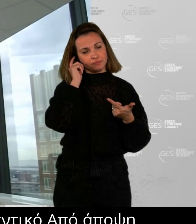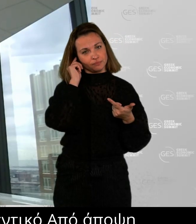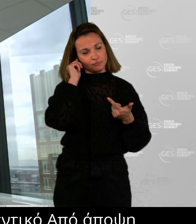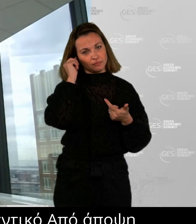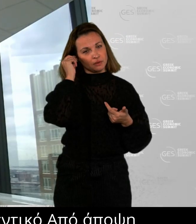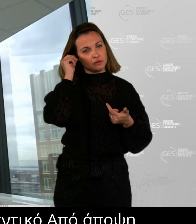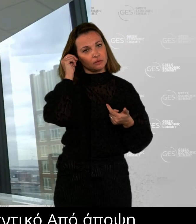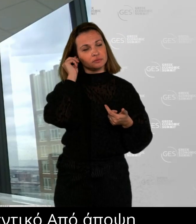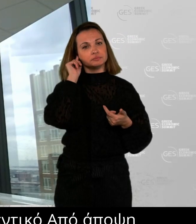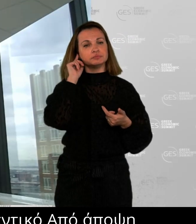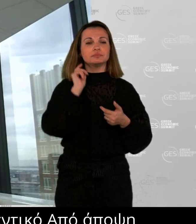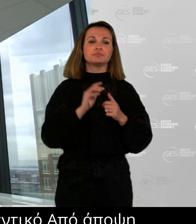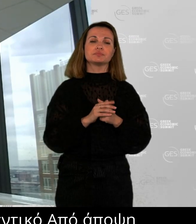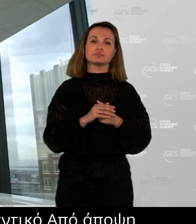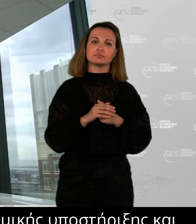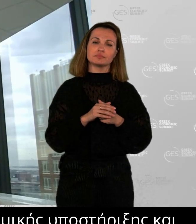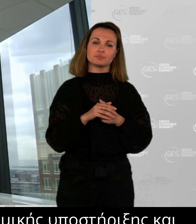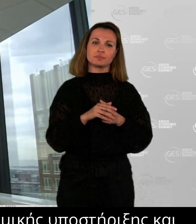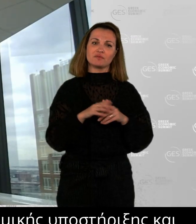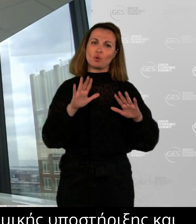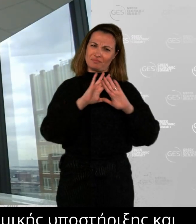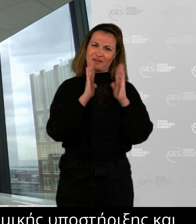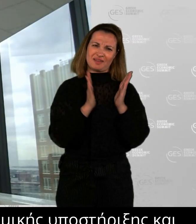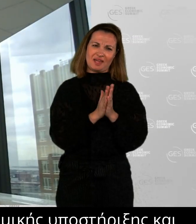γενικά είναι ένα μοντέλο ότι